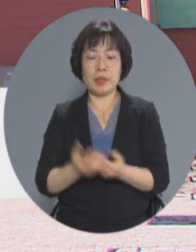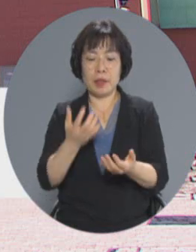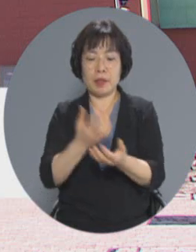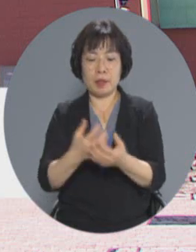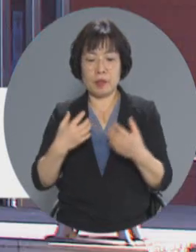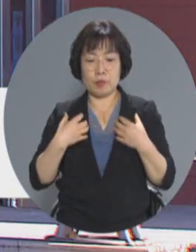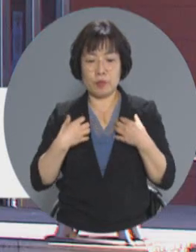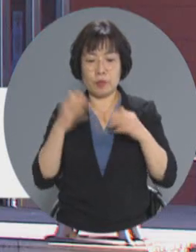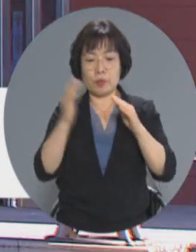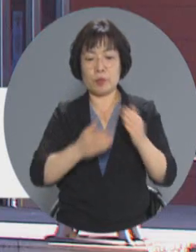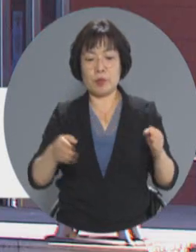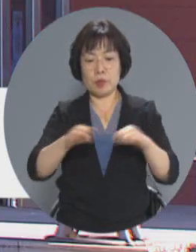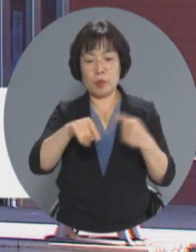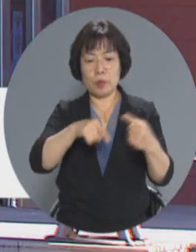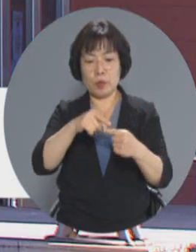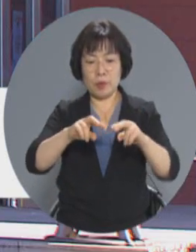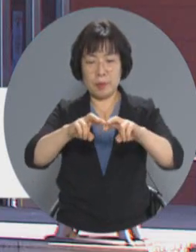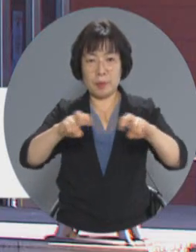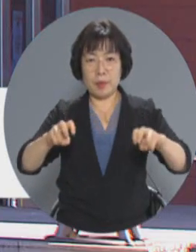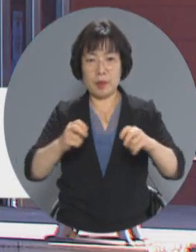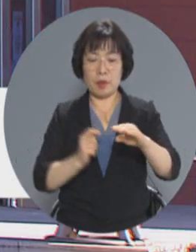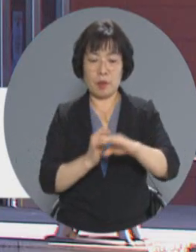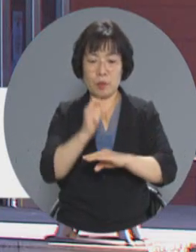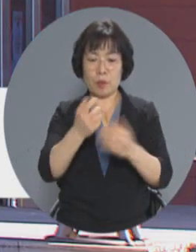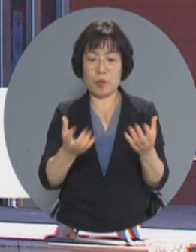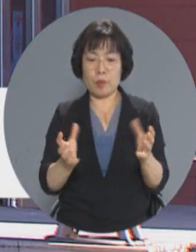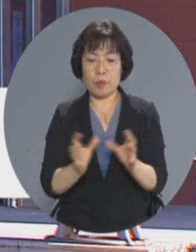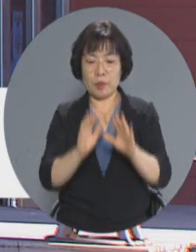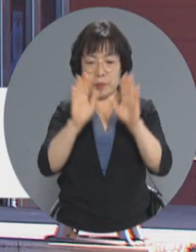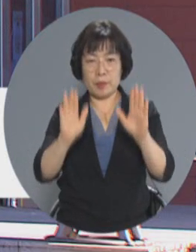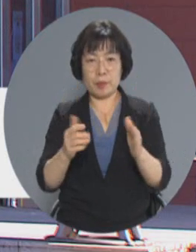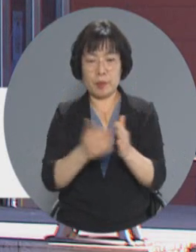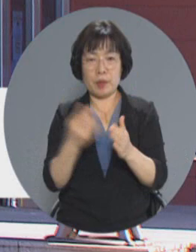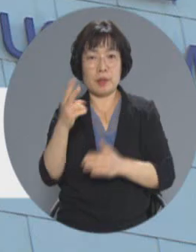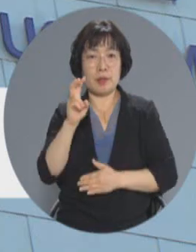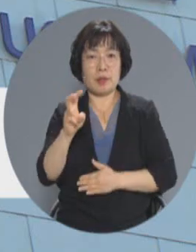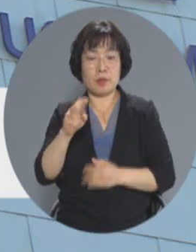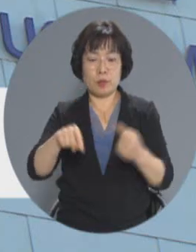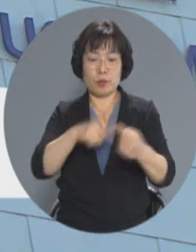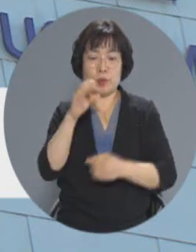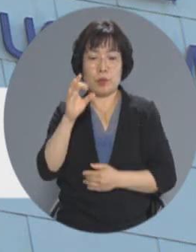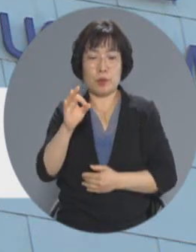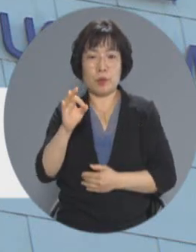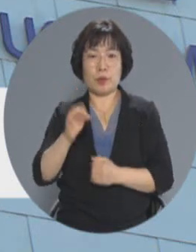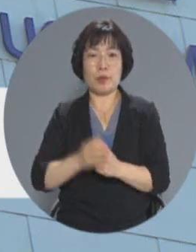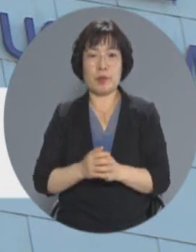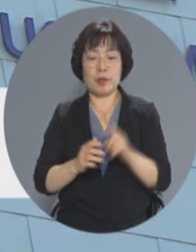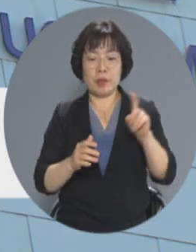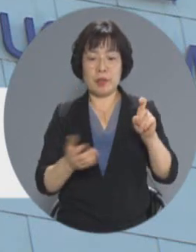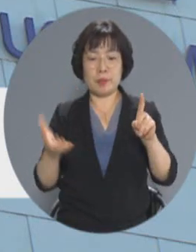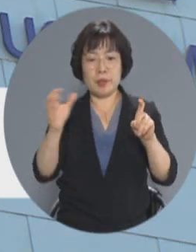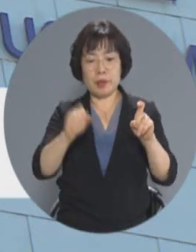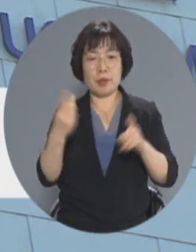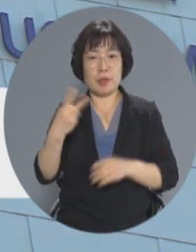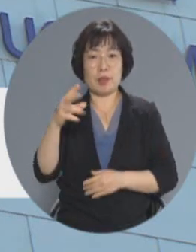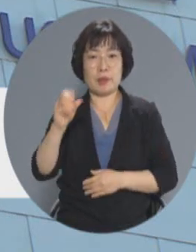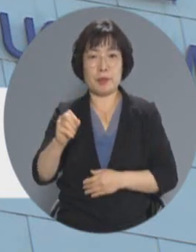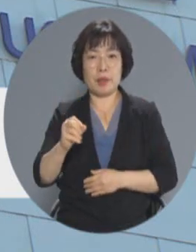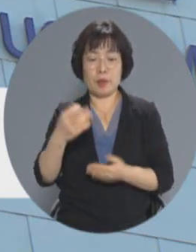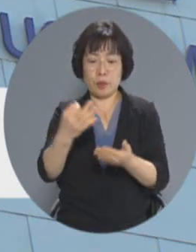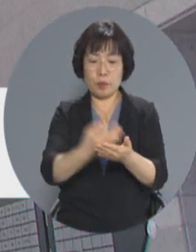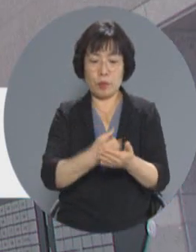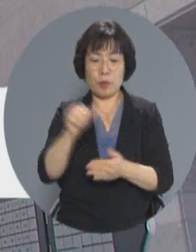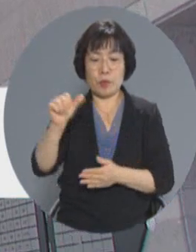전부 공공시설 운영 현황을 보면 고흥 분청문화박물관의 2020년 운영 비용은 11억 2천여만 원,